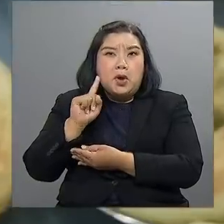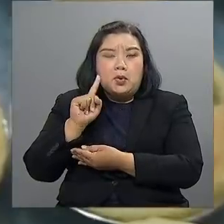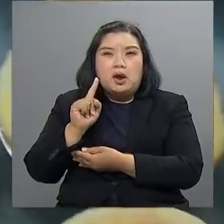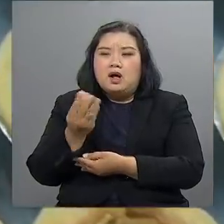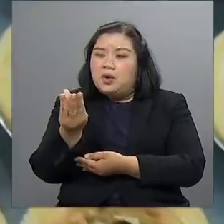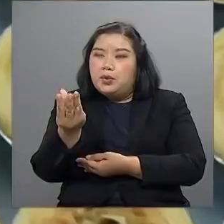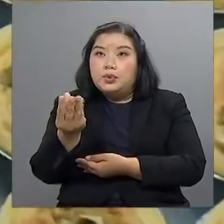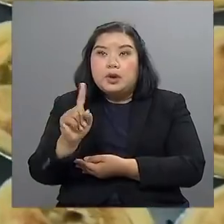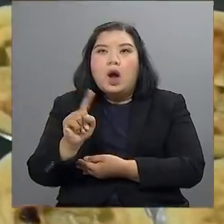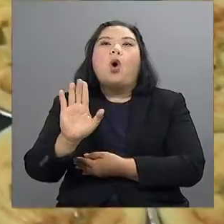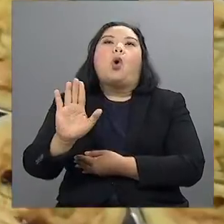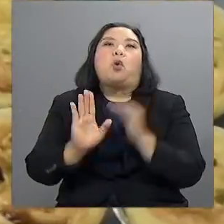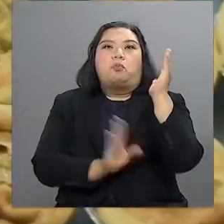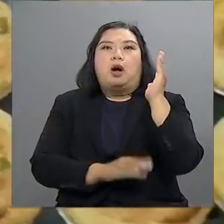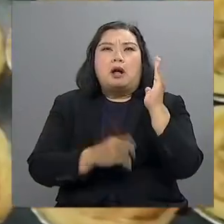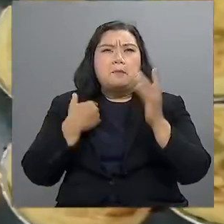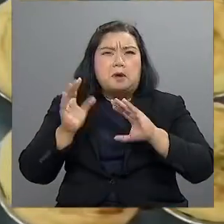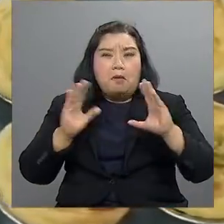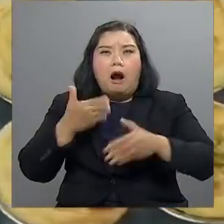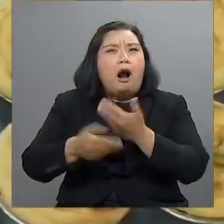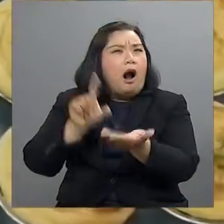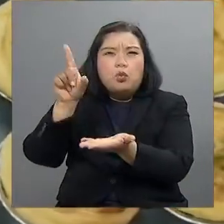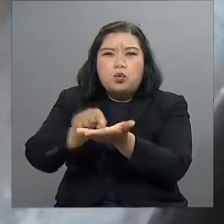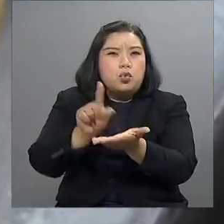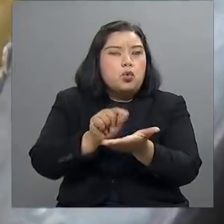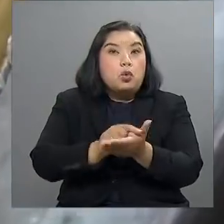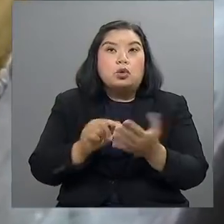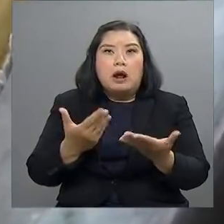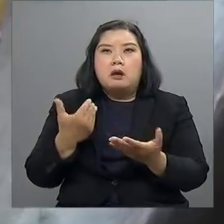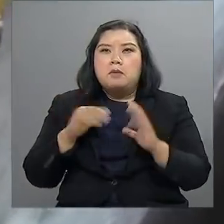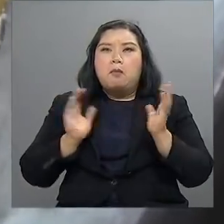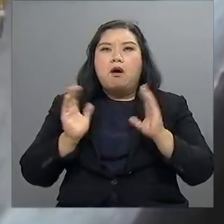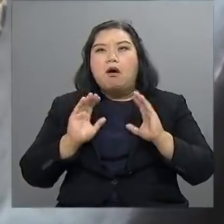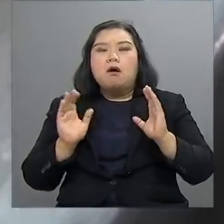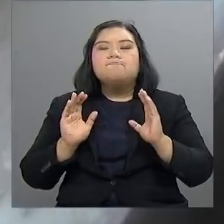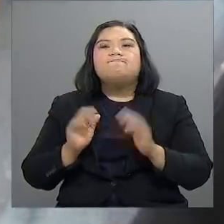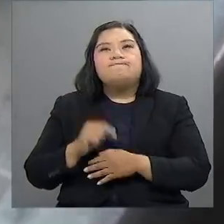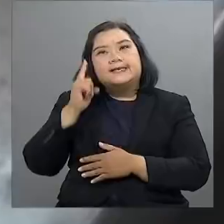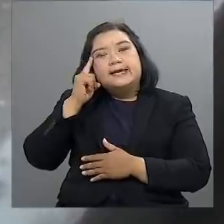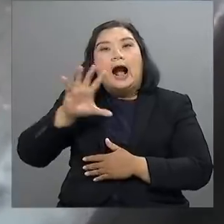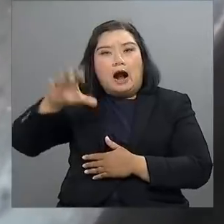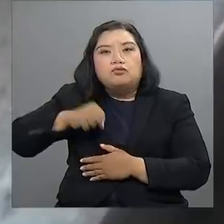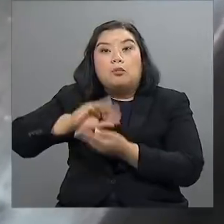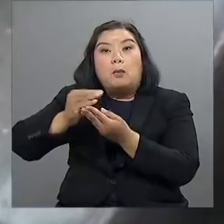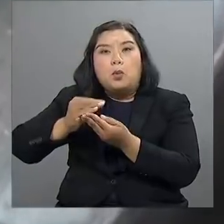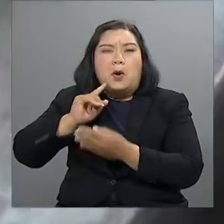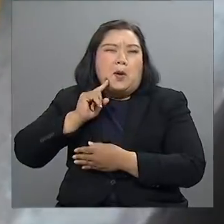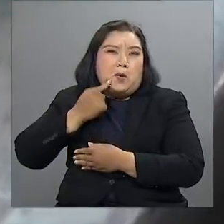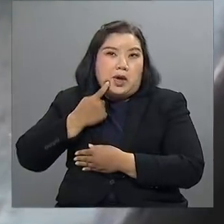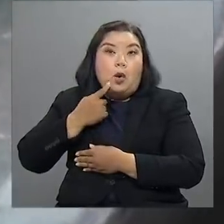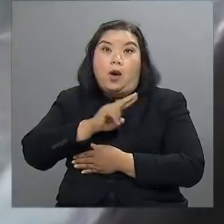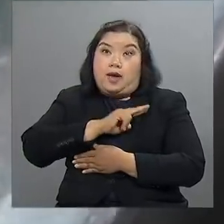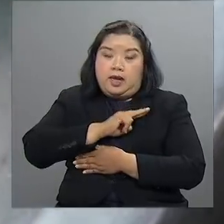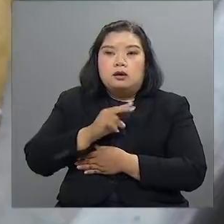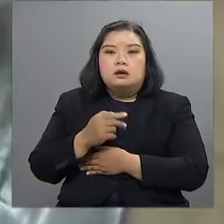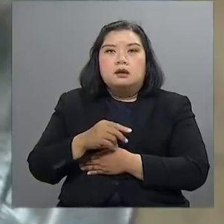ำนวนมากขณะนี้ราคาตกต่ำลงเนื่องจากมีสินค้าล้นตลาดค่ะก็นำมะม่วงเบาที่ปลูกไว้ในสวนเศรษฐกิจพอเพียงของโรงเรียนแล้วมา